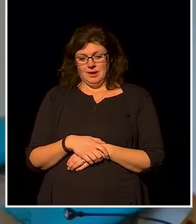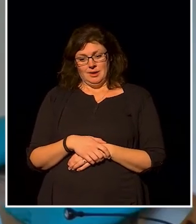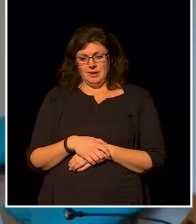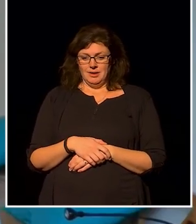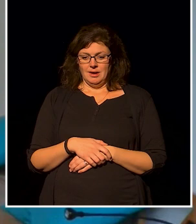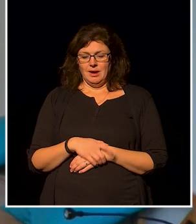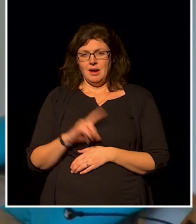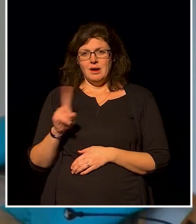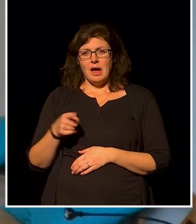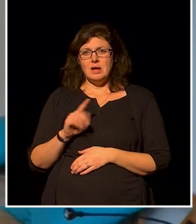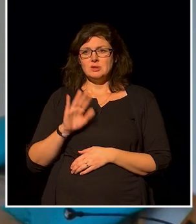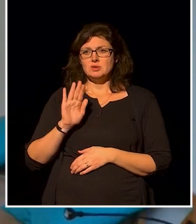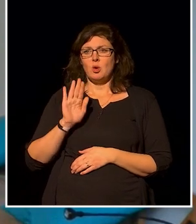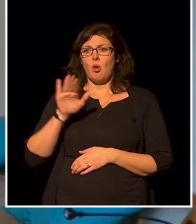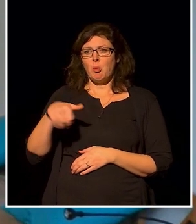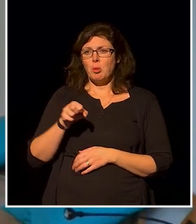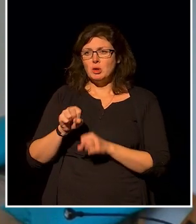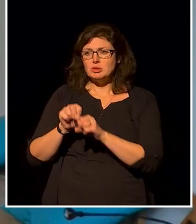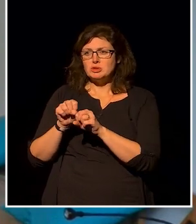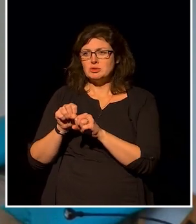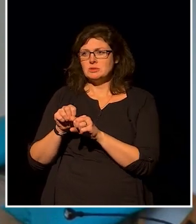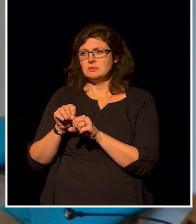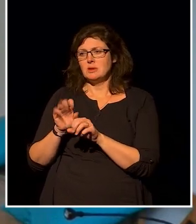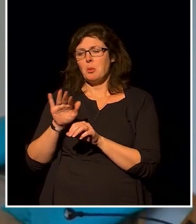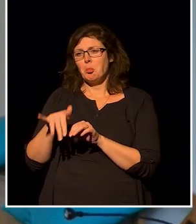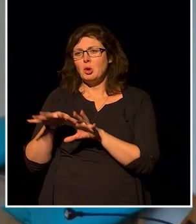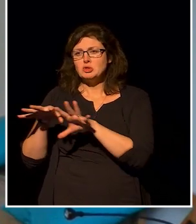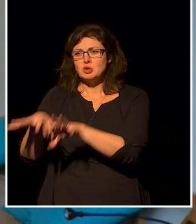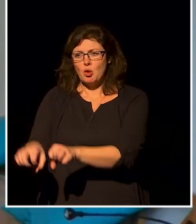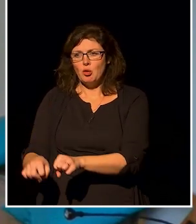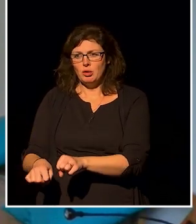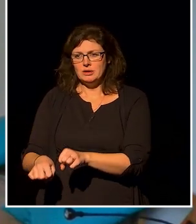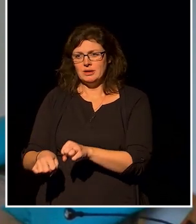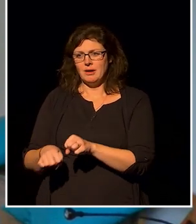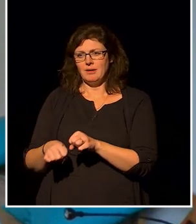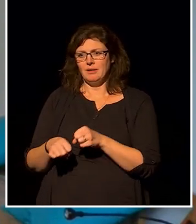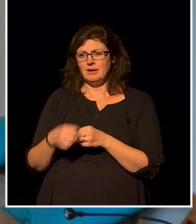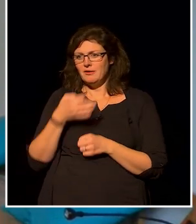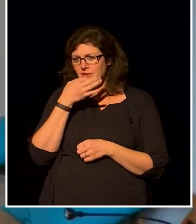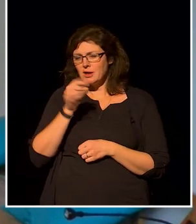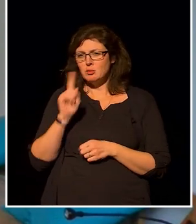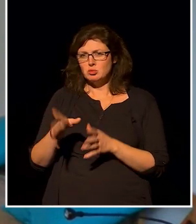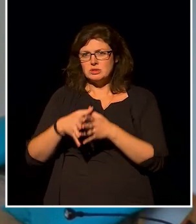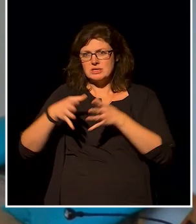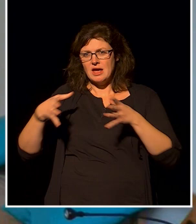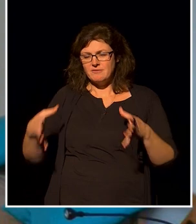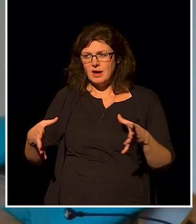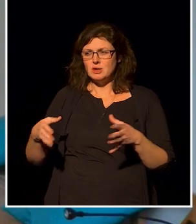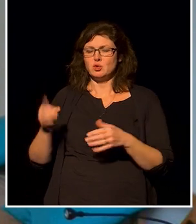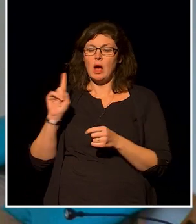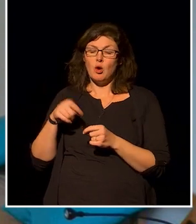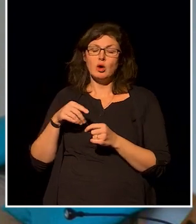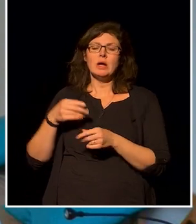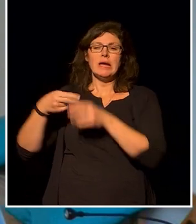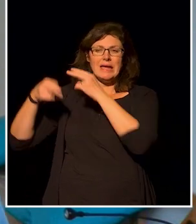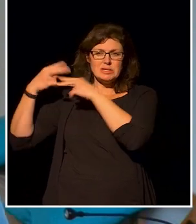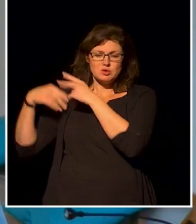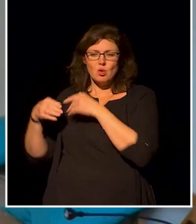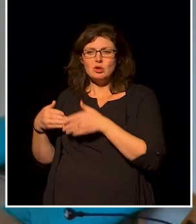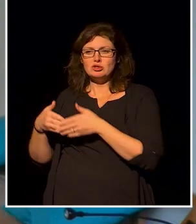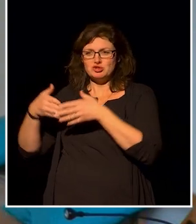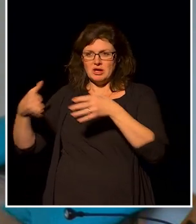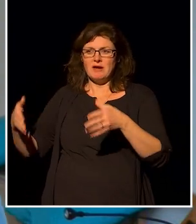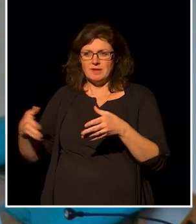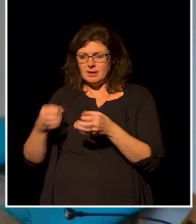die postkoloniale Fragestellung natürlich ein Stück weit erweitern muss, auch historisch erweitern muss, liegt auf der